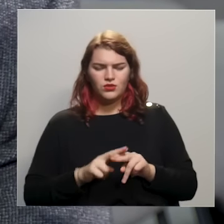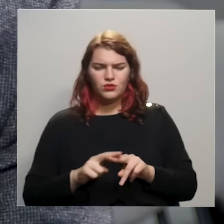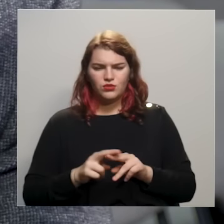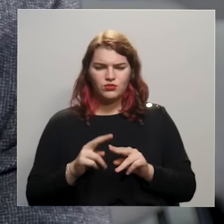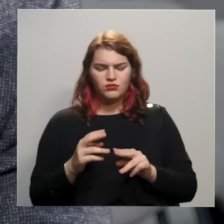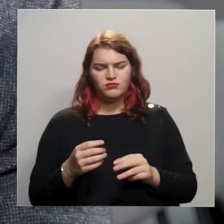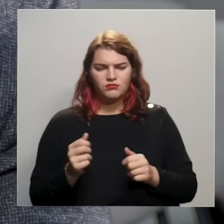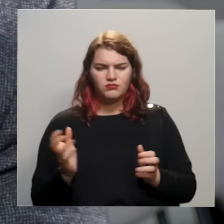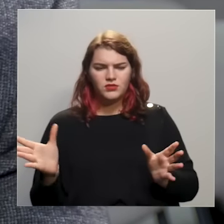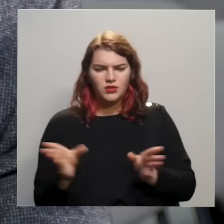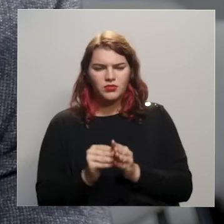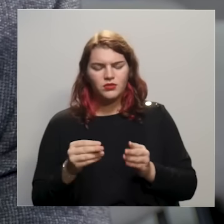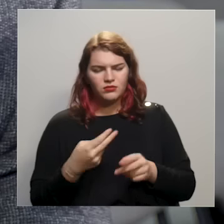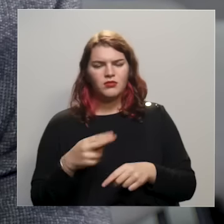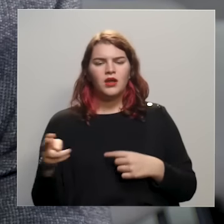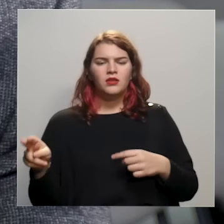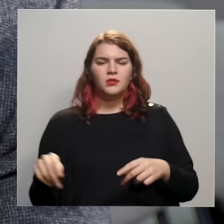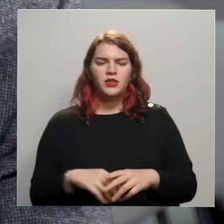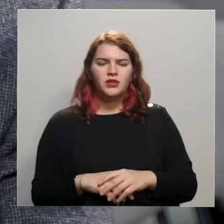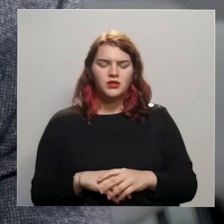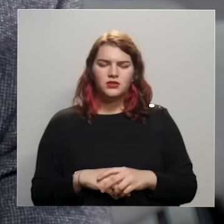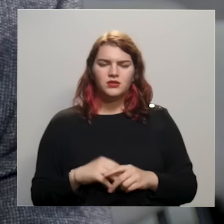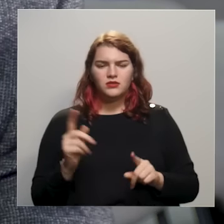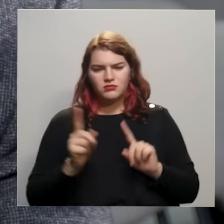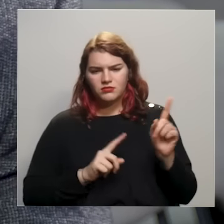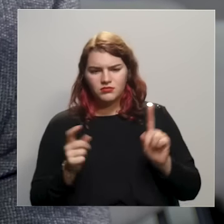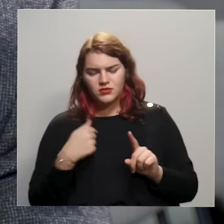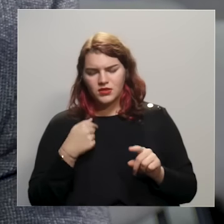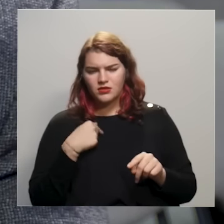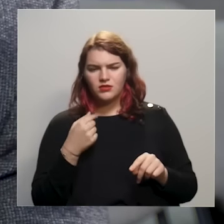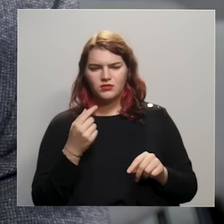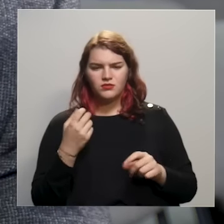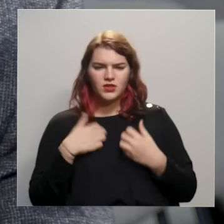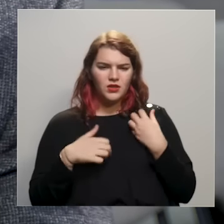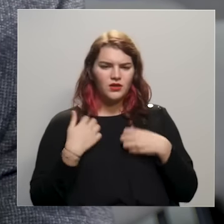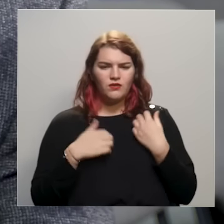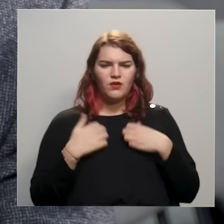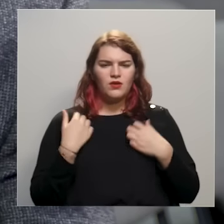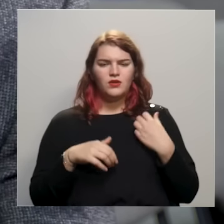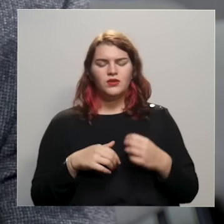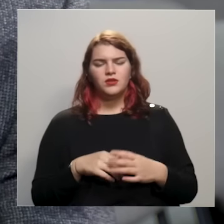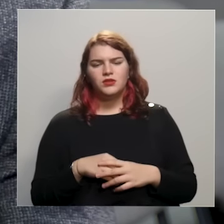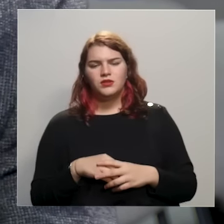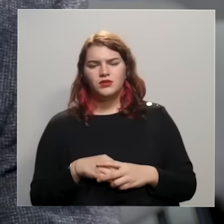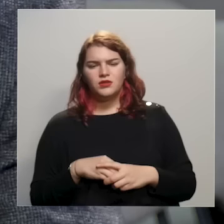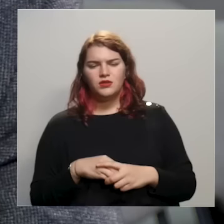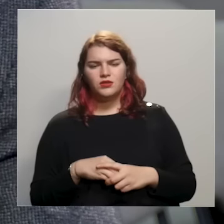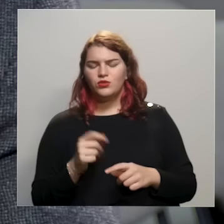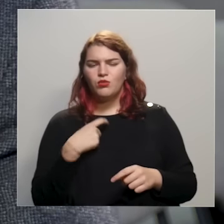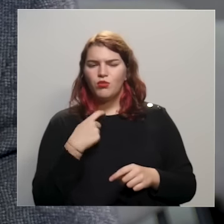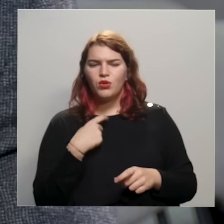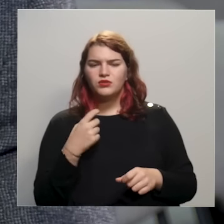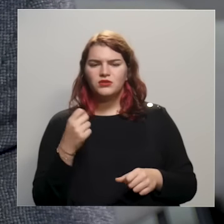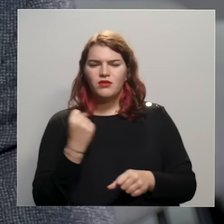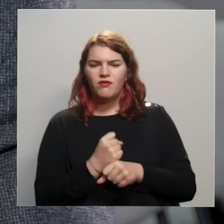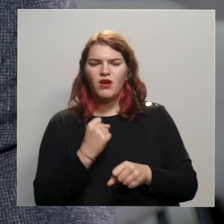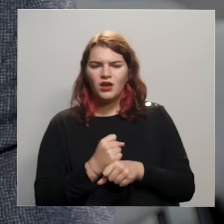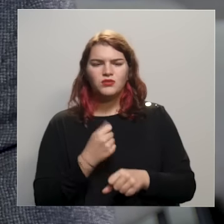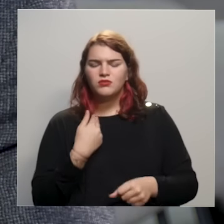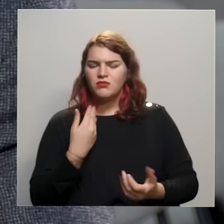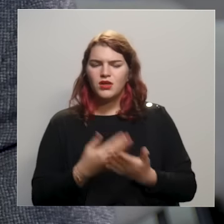Și mai aveam eu, când eram cu capsa pusă, așa îi spun eu, nu ești în stare să-mi faci o fată.